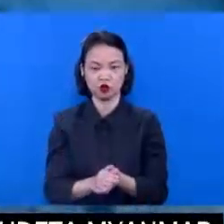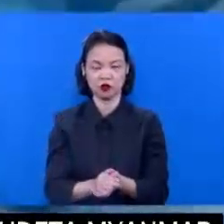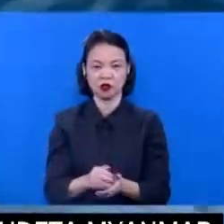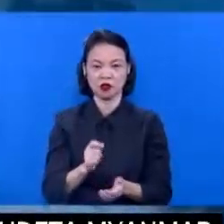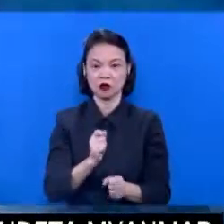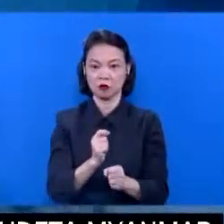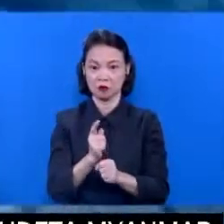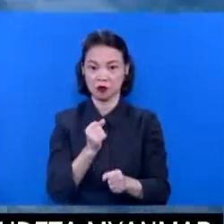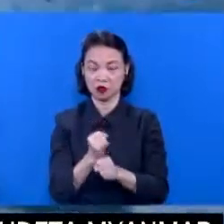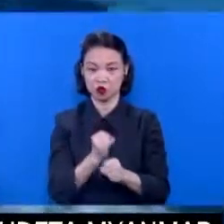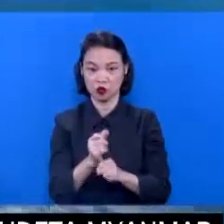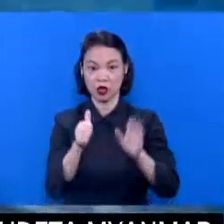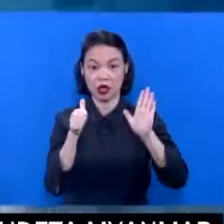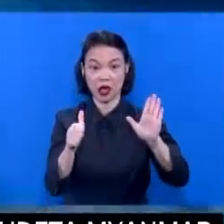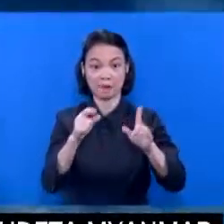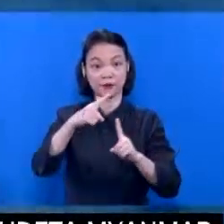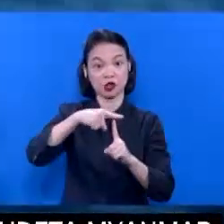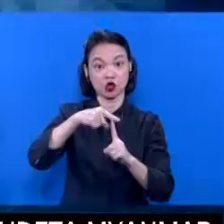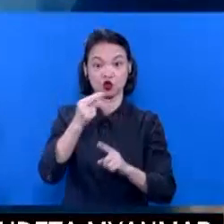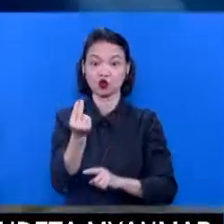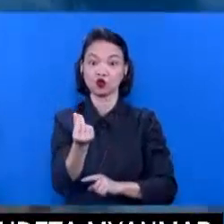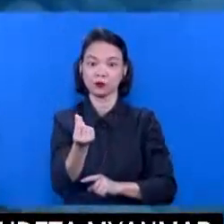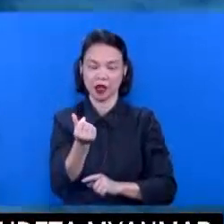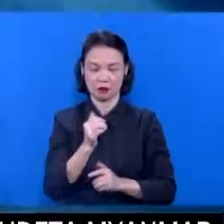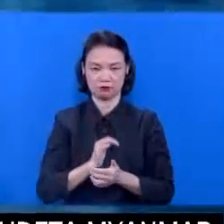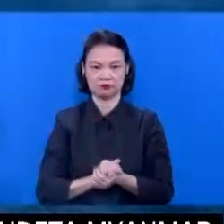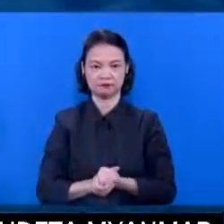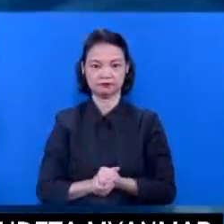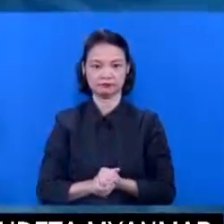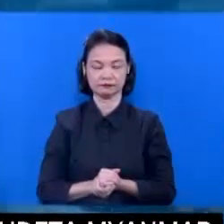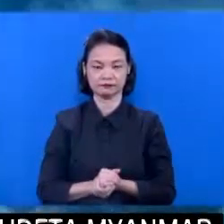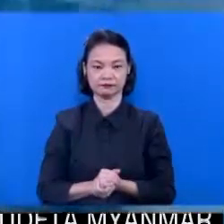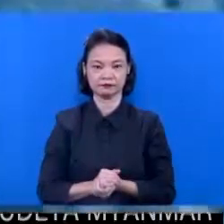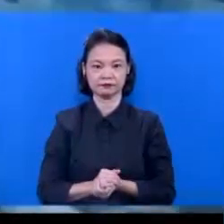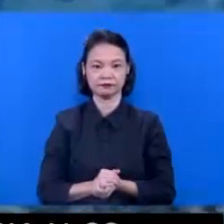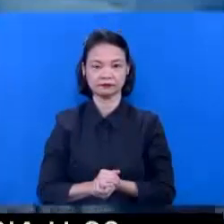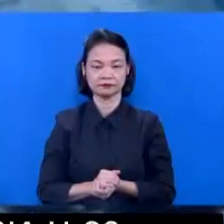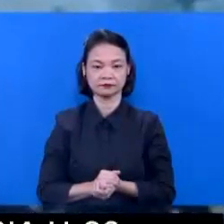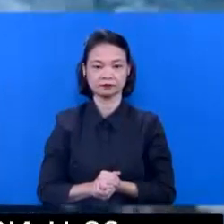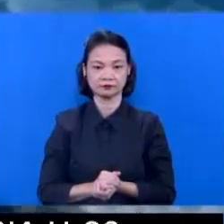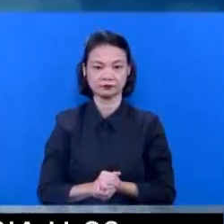sebesar 6 triliun rupiah. Tim Liputan, CNN Indonesia.